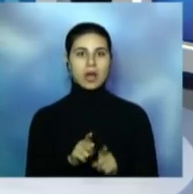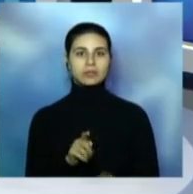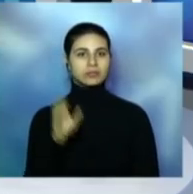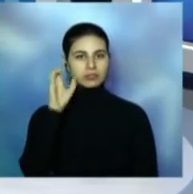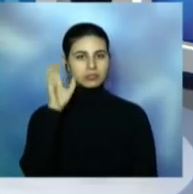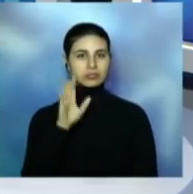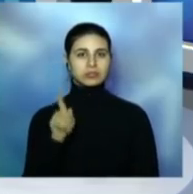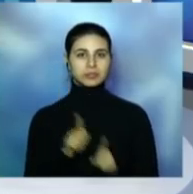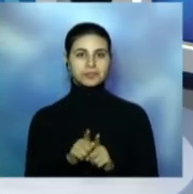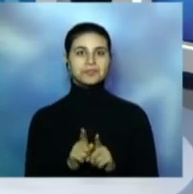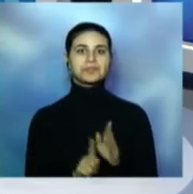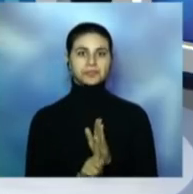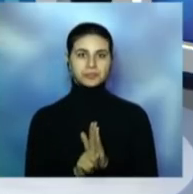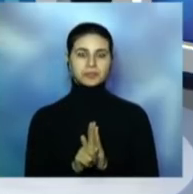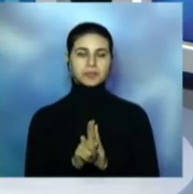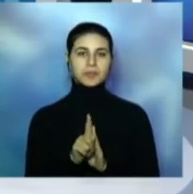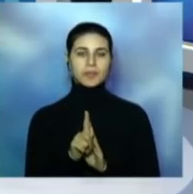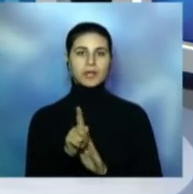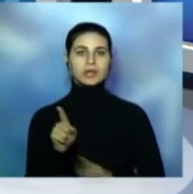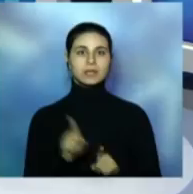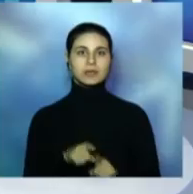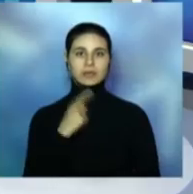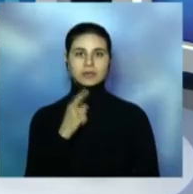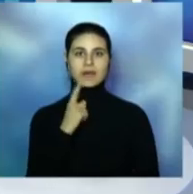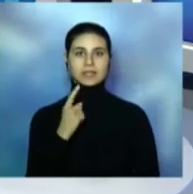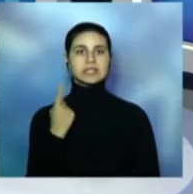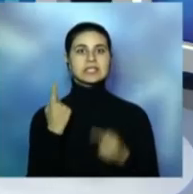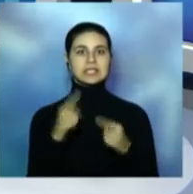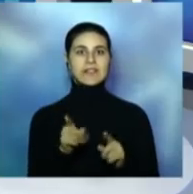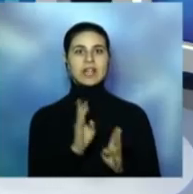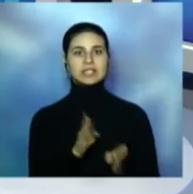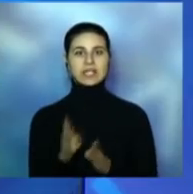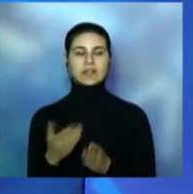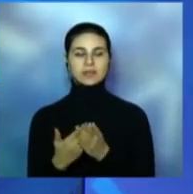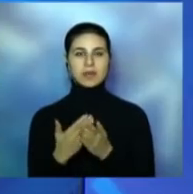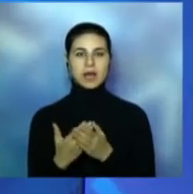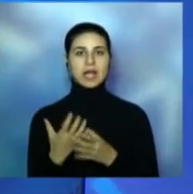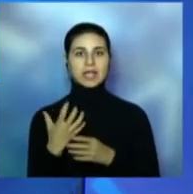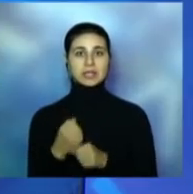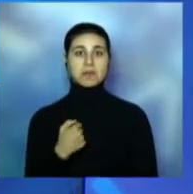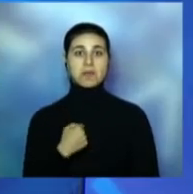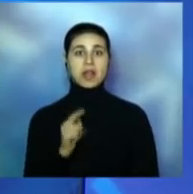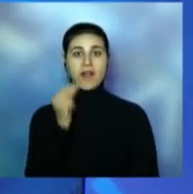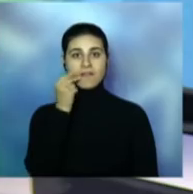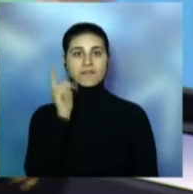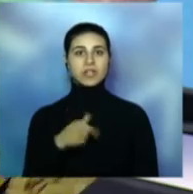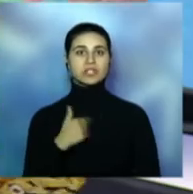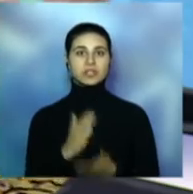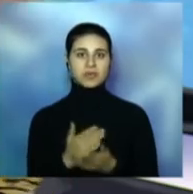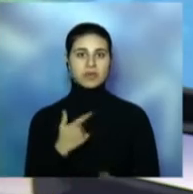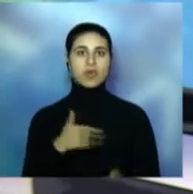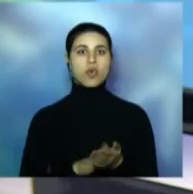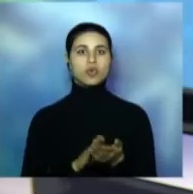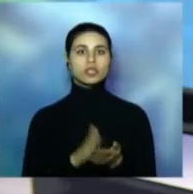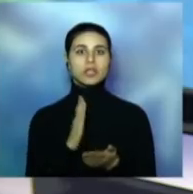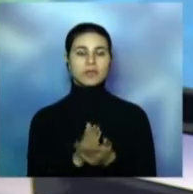დაბალ თვითშეფასებას, იწყებენ ასე ვთქვათ კომპენსატორულ ქცევას, ანუ გადაძლევისთვის, რომ ნახეთ მე რა ვაჟკაცი ვარ, ნახეთ მე რა ყოჩაღი